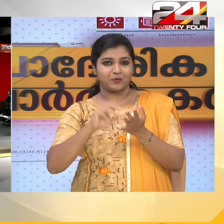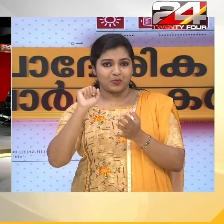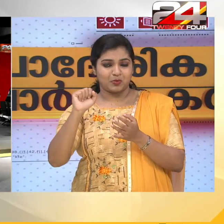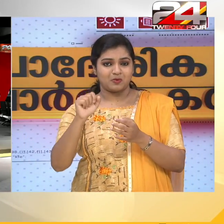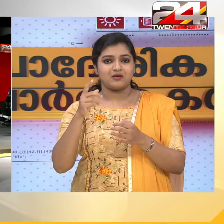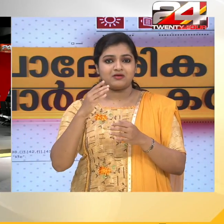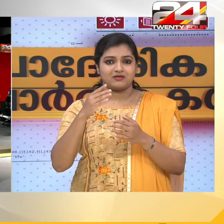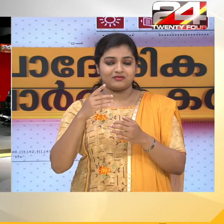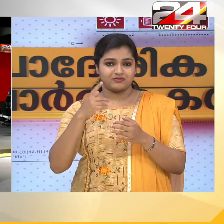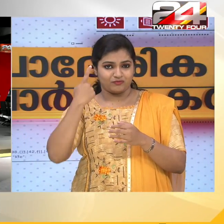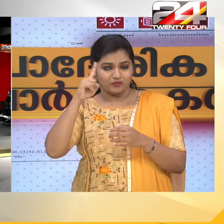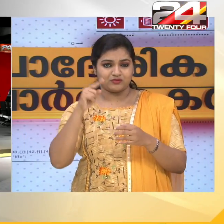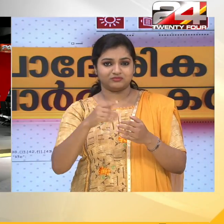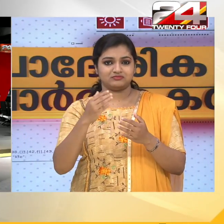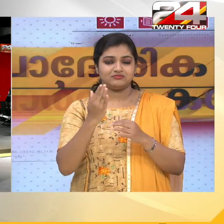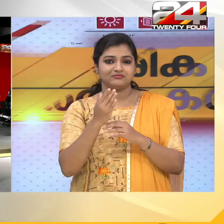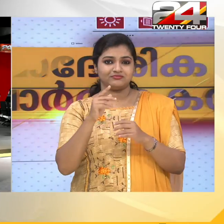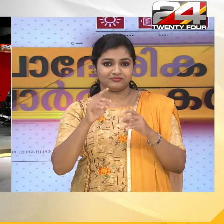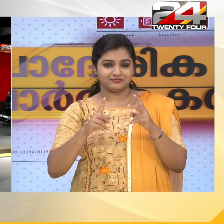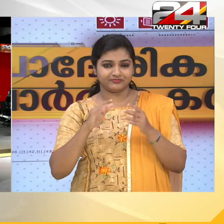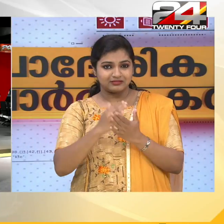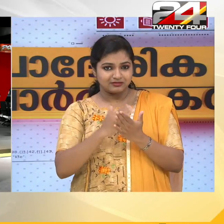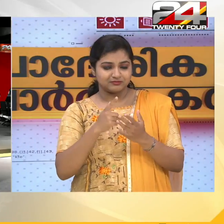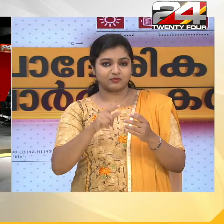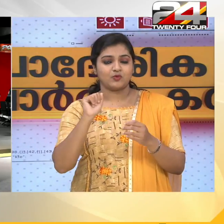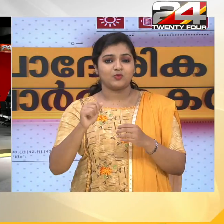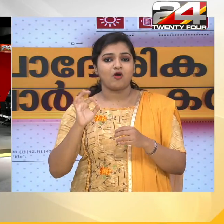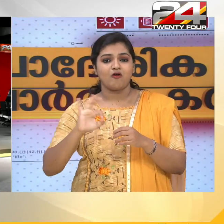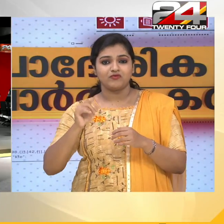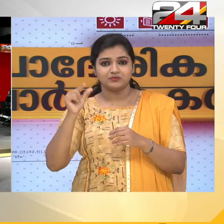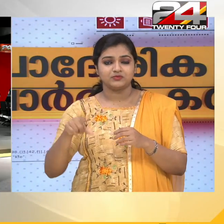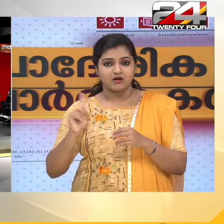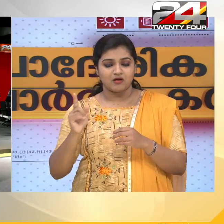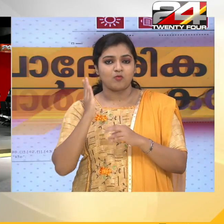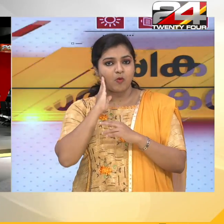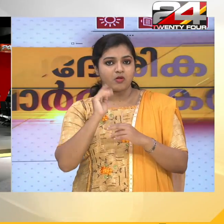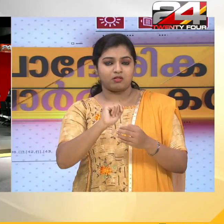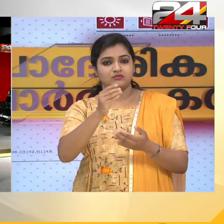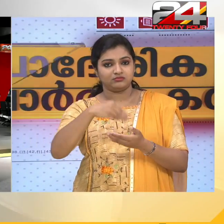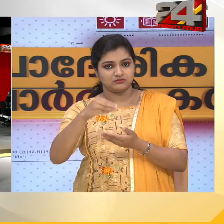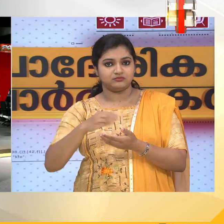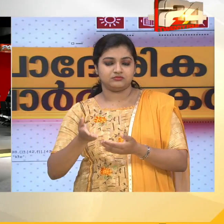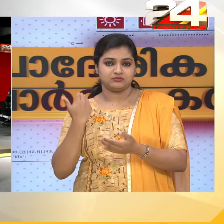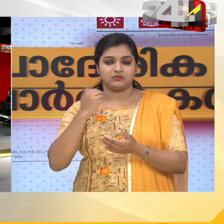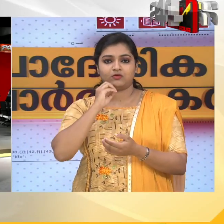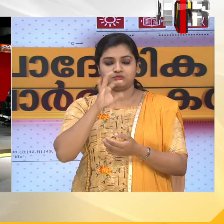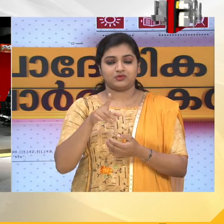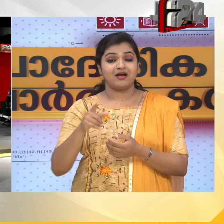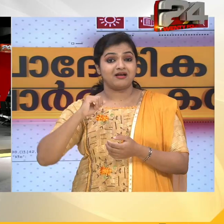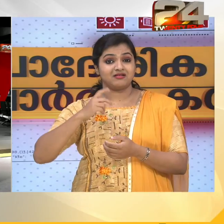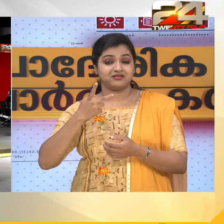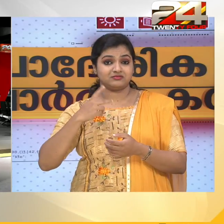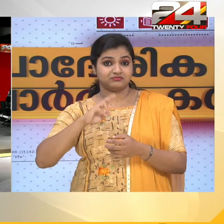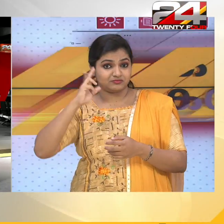വിവരങ്ങൾ ഉദ്യോഗസ്ഥരുടെ ഫോണിൽ ശേഖരിക്കാനുള്ള നിർദ്ദേശത്തിനെതിരെയാണ് എതിർപ്പുയരുന്നത്. ഉത്തരവിനെതിരെ പ്രതിഷേധിച്ചവരെ സ്ഥലം മാറ്റുകയാണെന്ന്